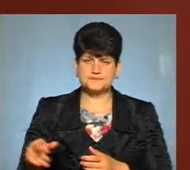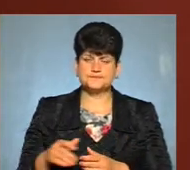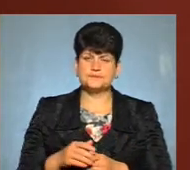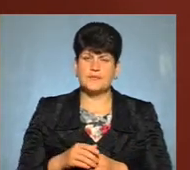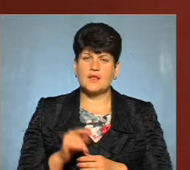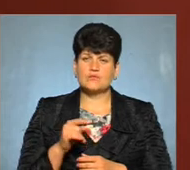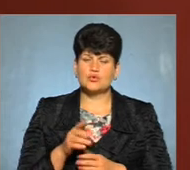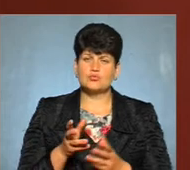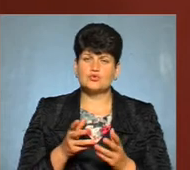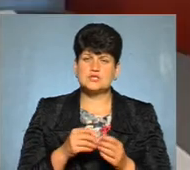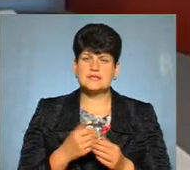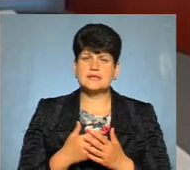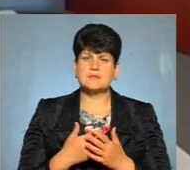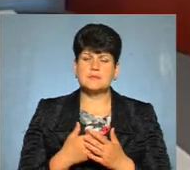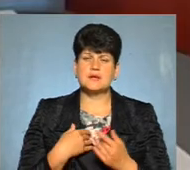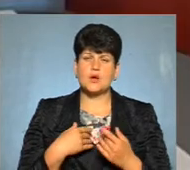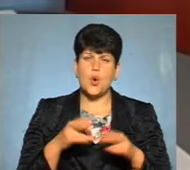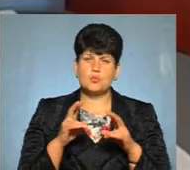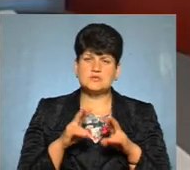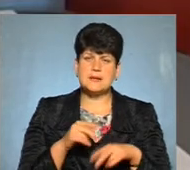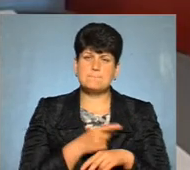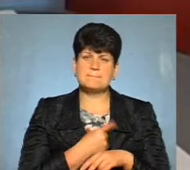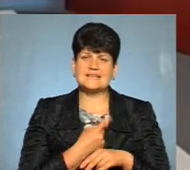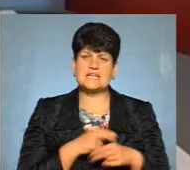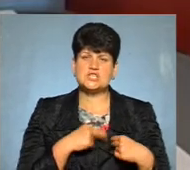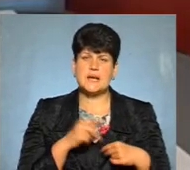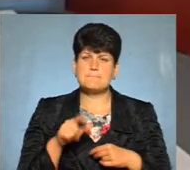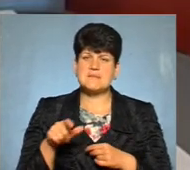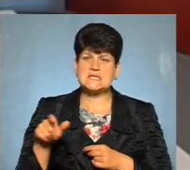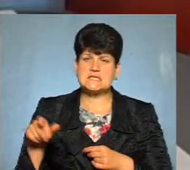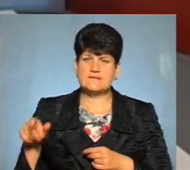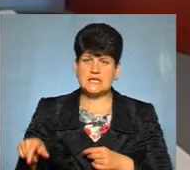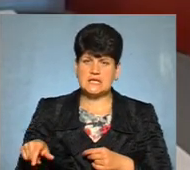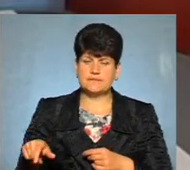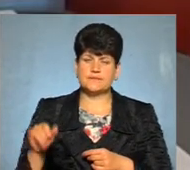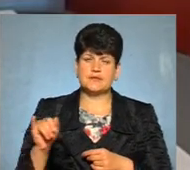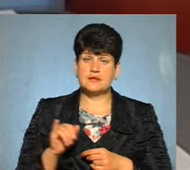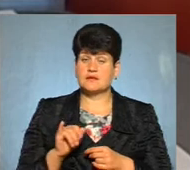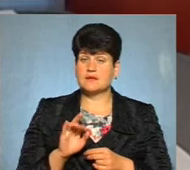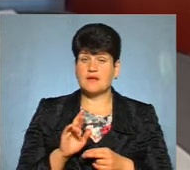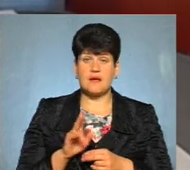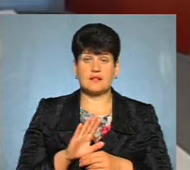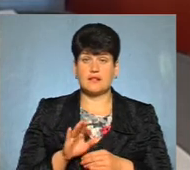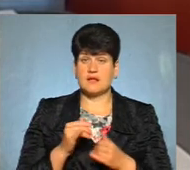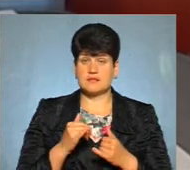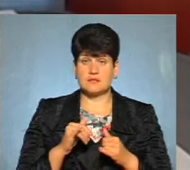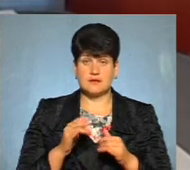в тому числі, наприклад, ми обстежували медичних працівників, і, як не дивно,